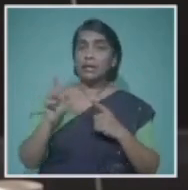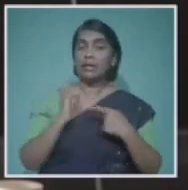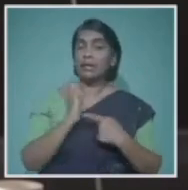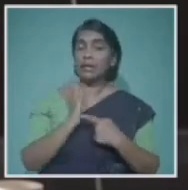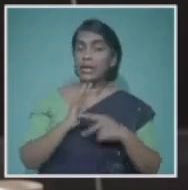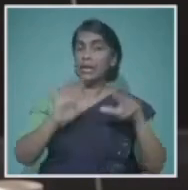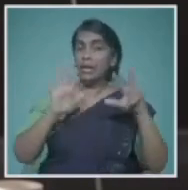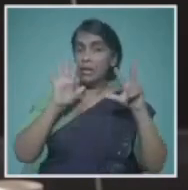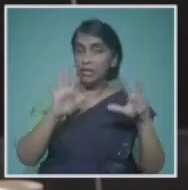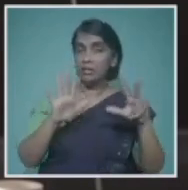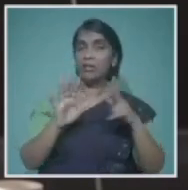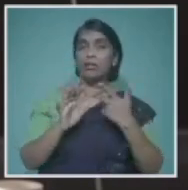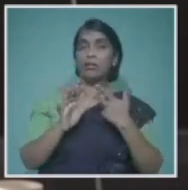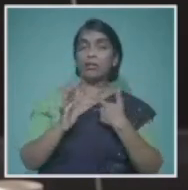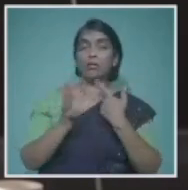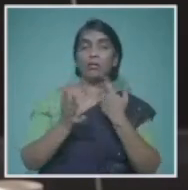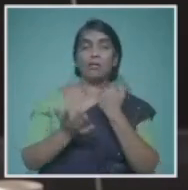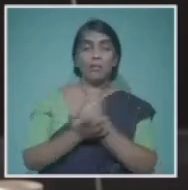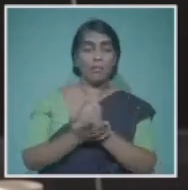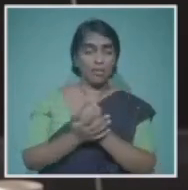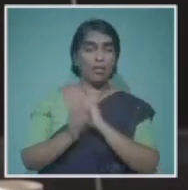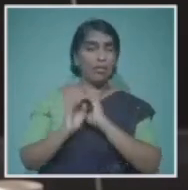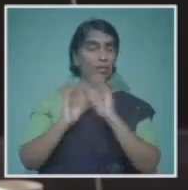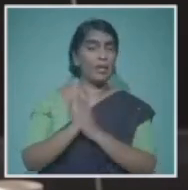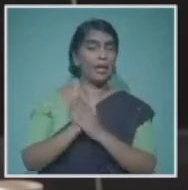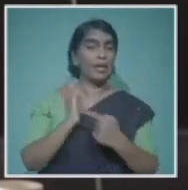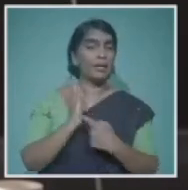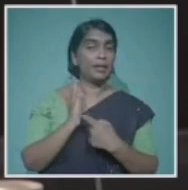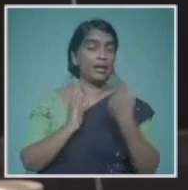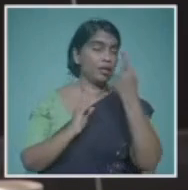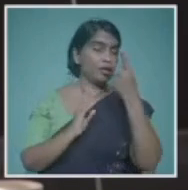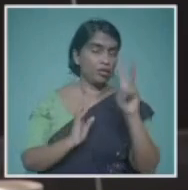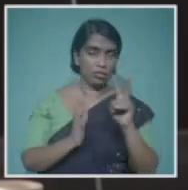තියෙනවා භාණ්ඩාගාර බැඳුම් කර ඔක්කොම ට්‍රිලියන 12